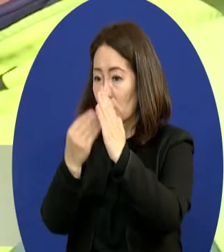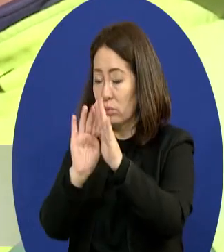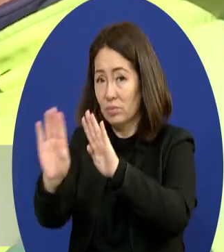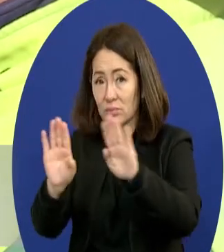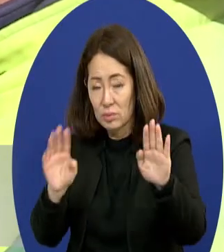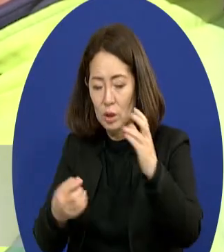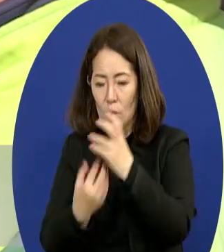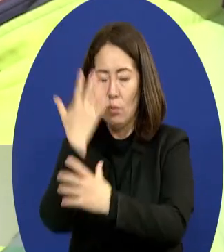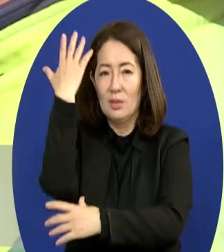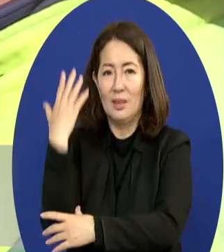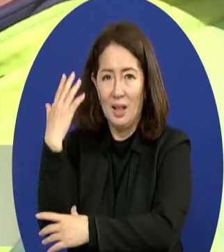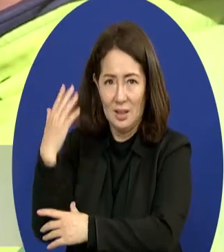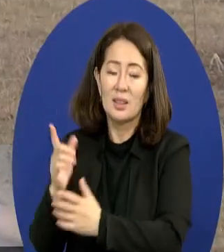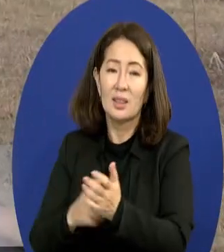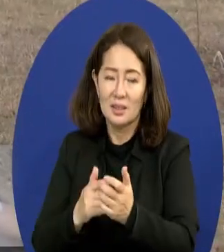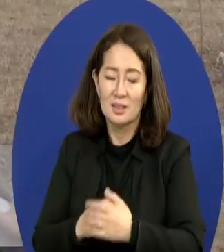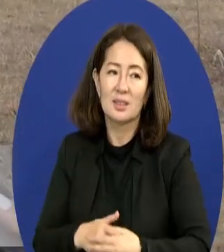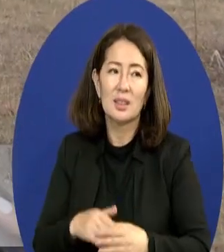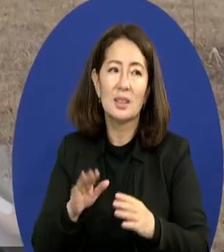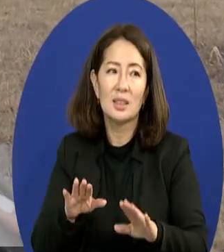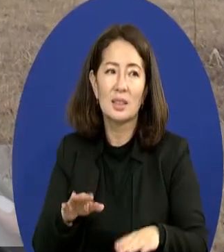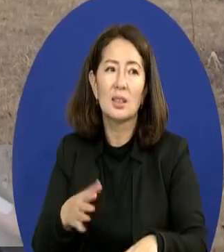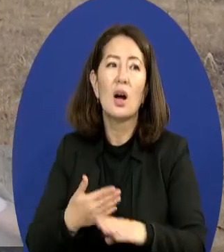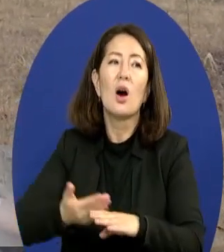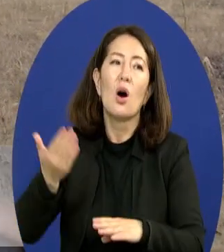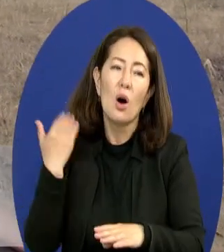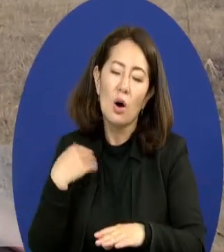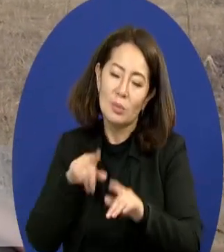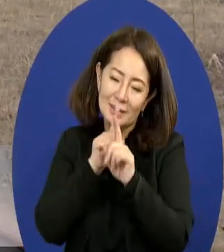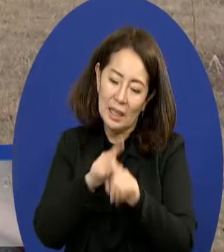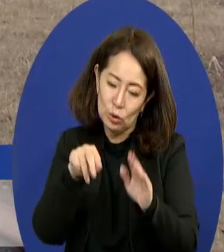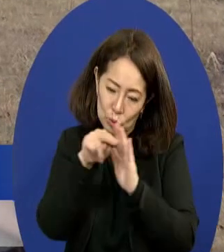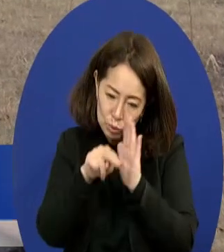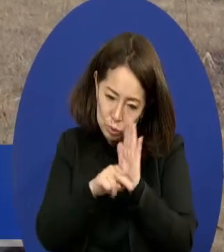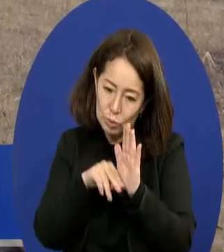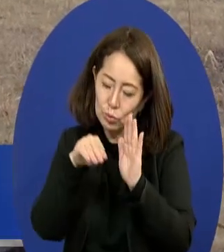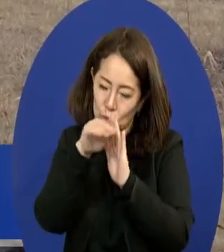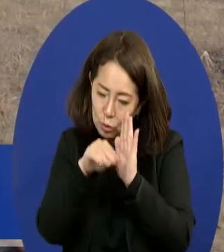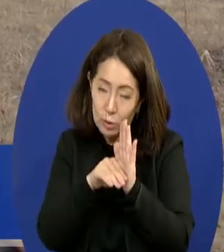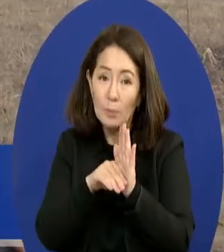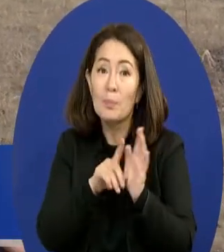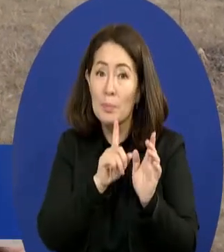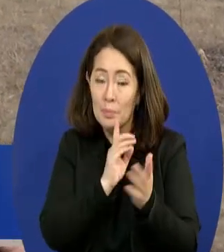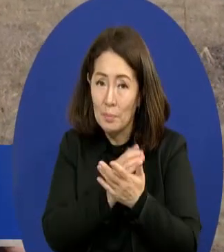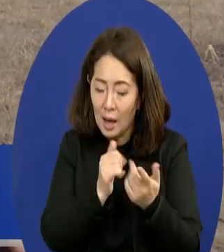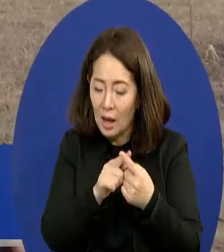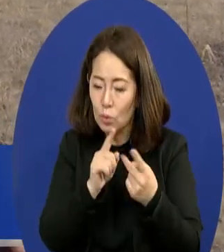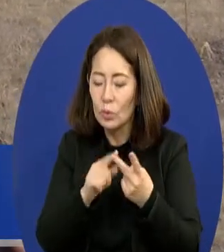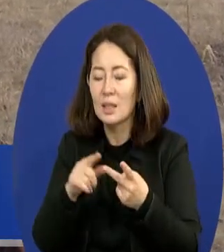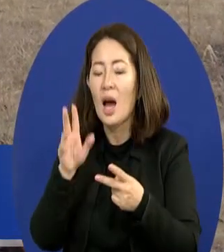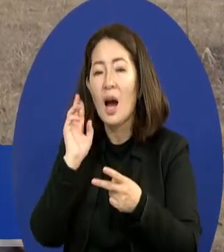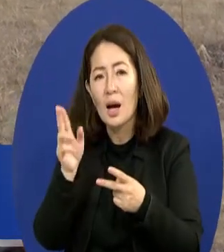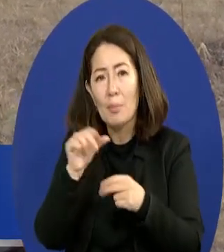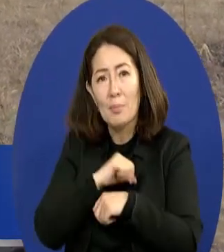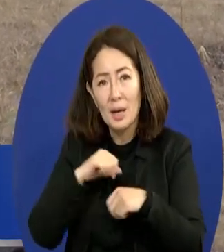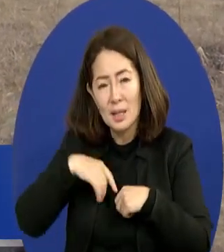айл болгон сайхан мод үслэхээ хэрэгтэй гэртээ. Өмнө бүрдэгдчихсэн дүрм журмуудаа, урамшууллуудыг, замун одоо компани, иргэн аж ахуй